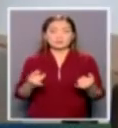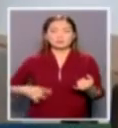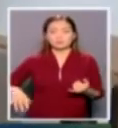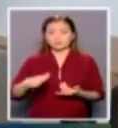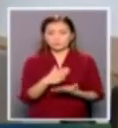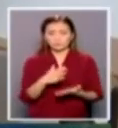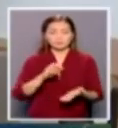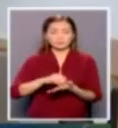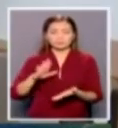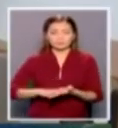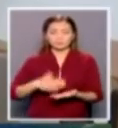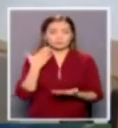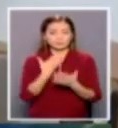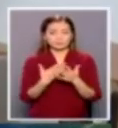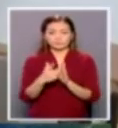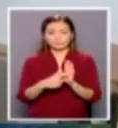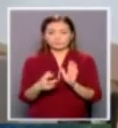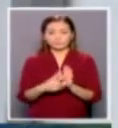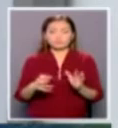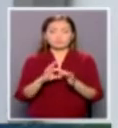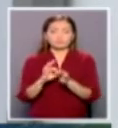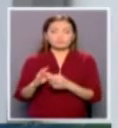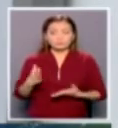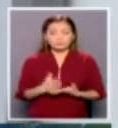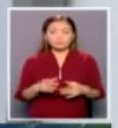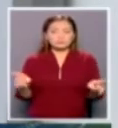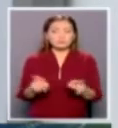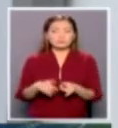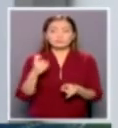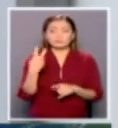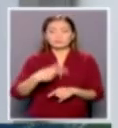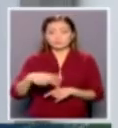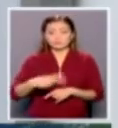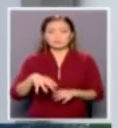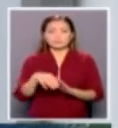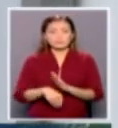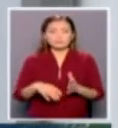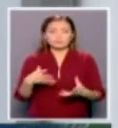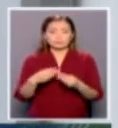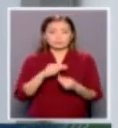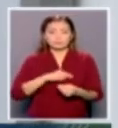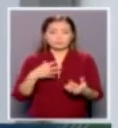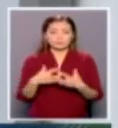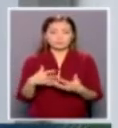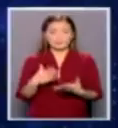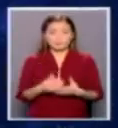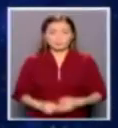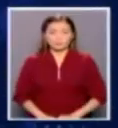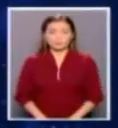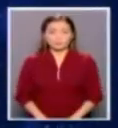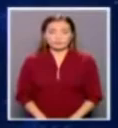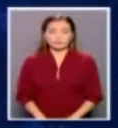регионе зарегистрировано около 700 объединений. Однако только 120 из них тесно работают с населением.